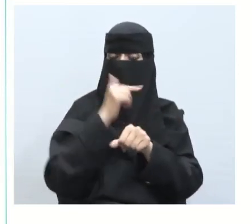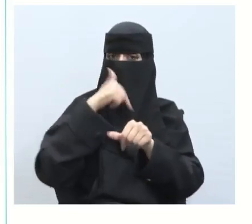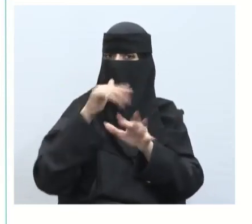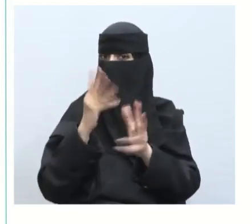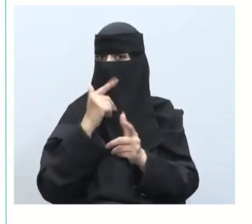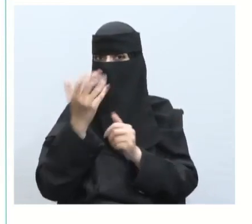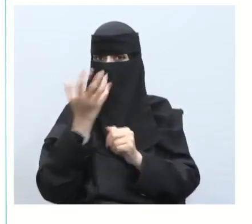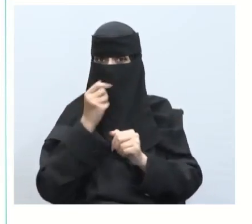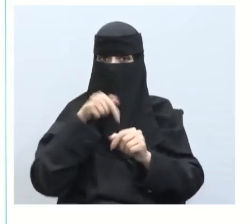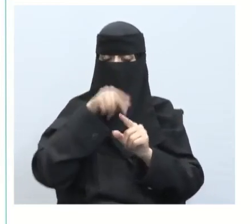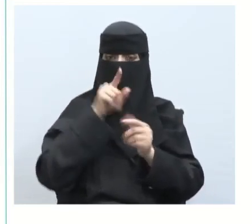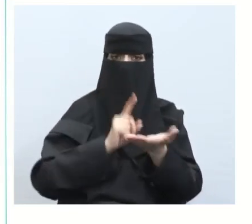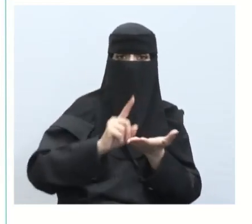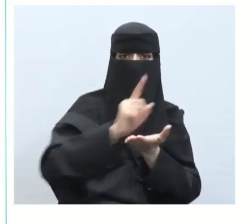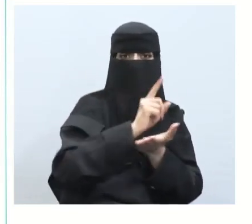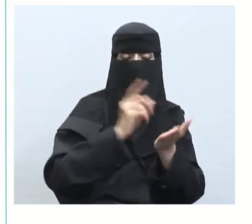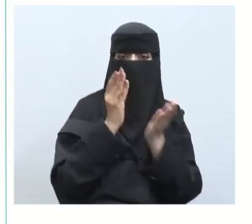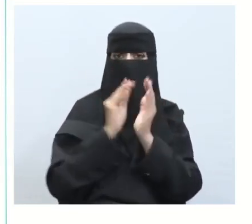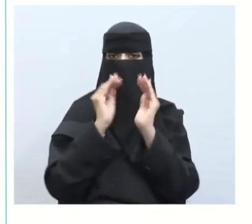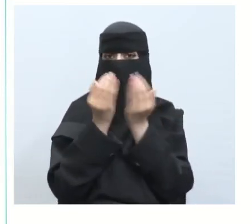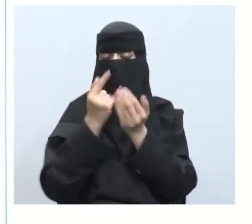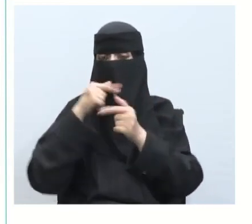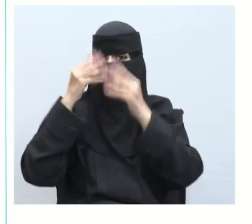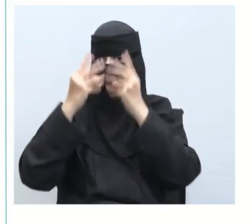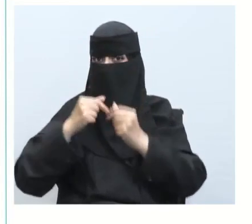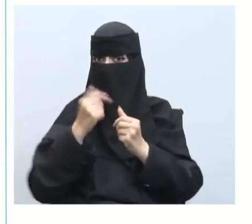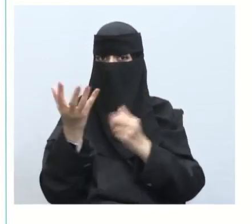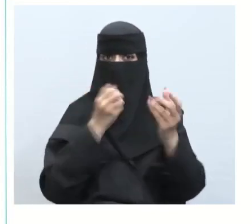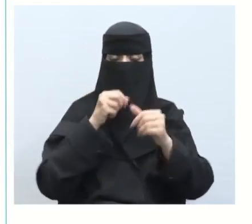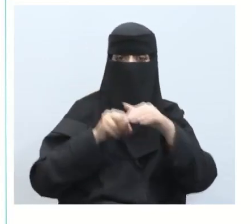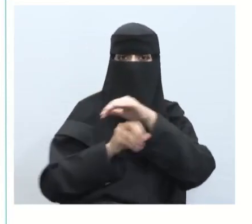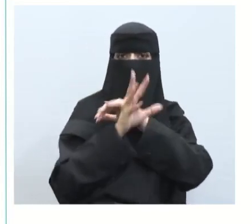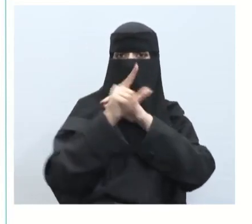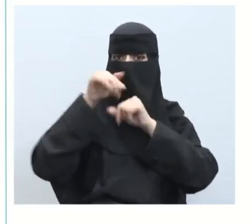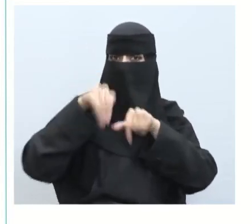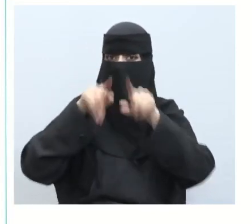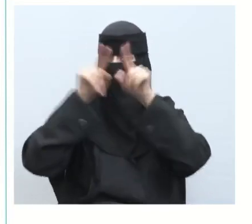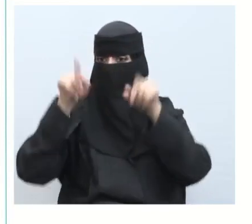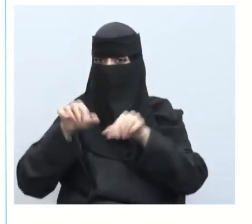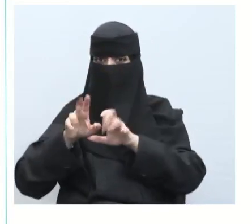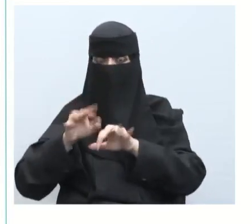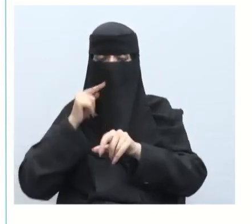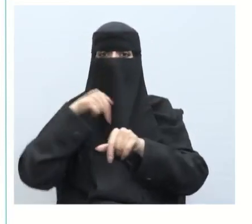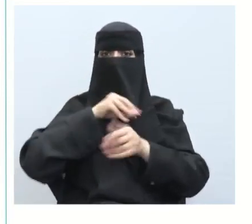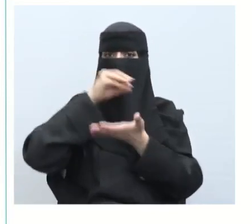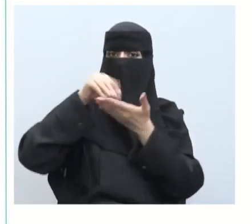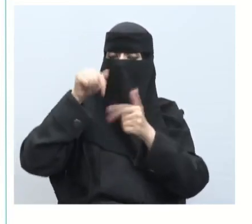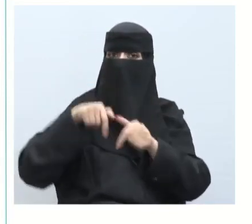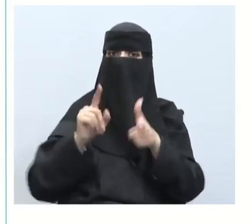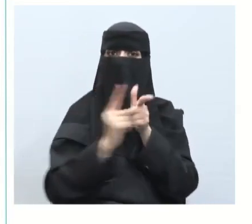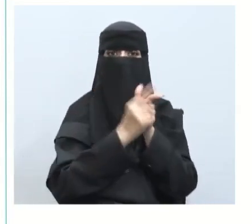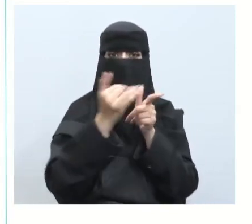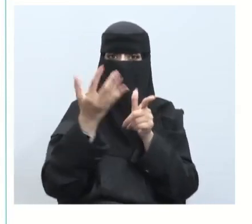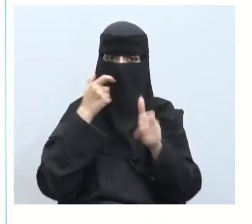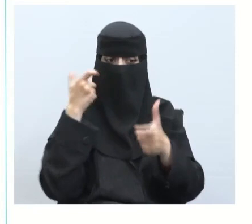يحتاجه مثلا قد يحتاج الى بيئه مثلا صفيه مناسبه ادوات تقنيات ووسائل تعليميه الوكلاء يحتاجون